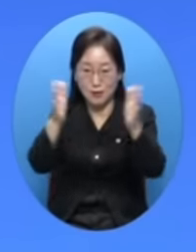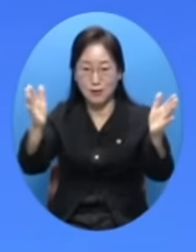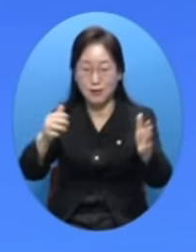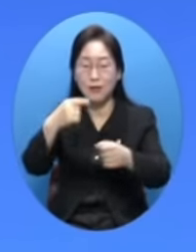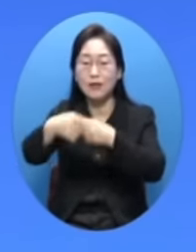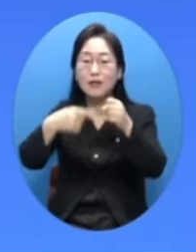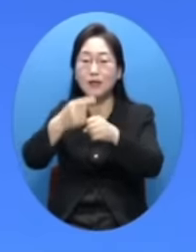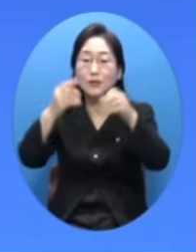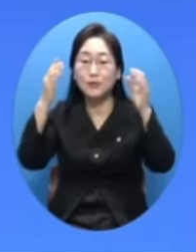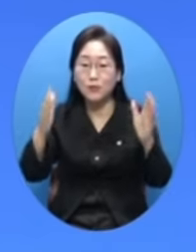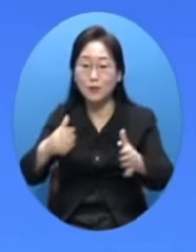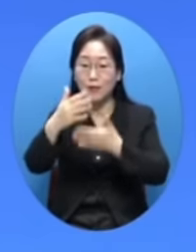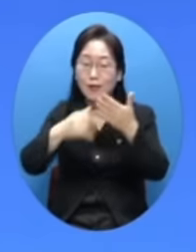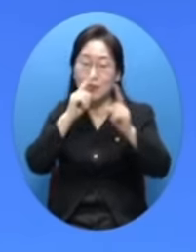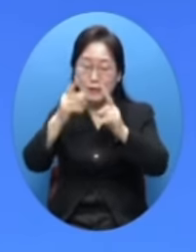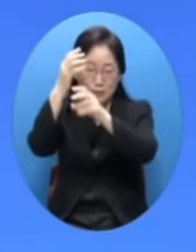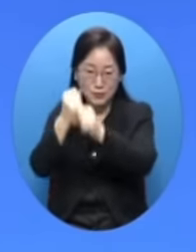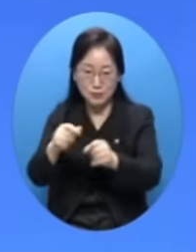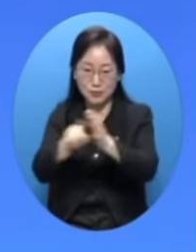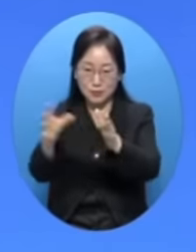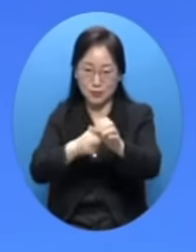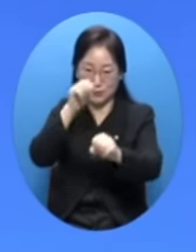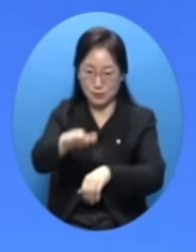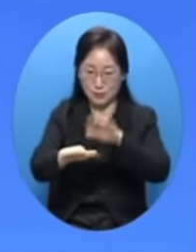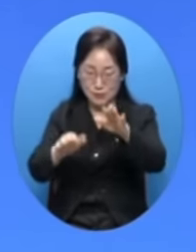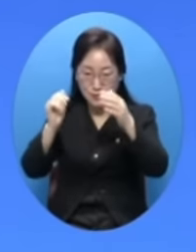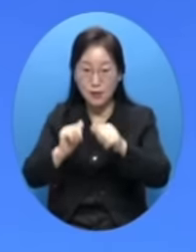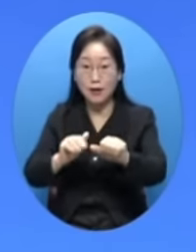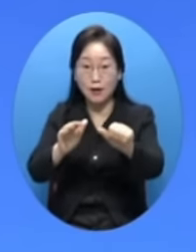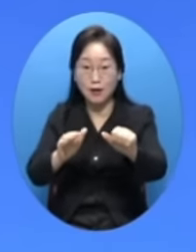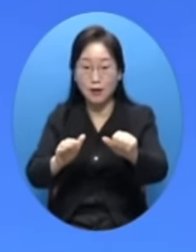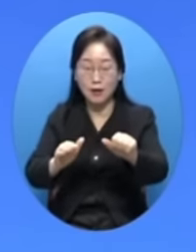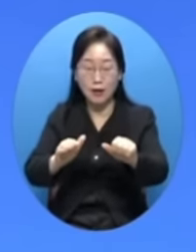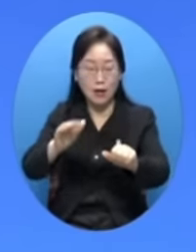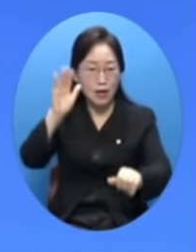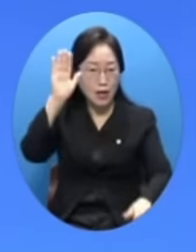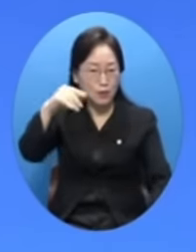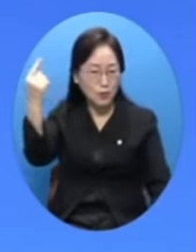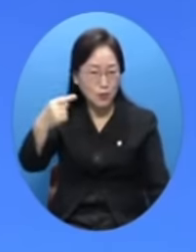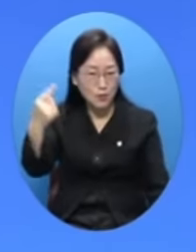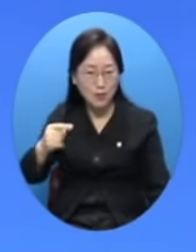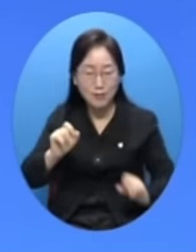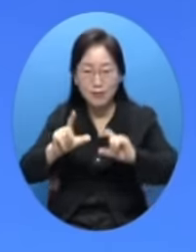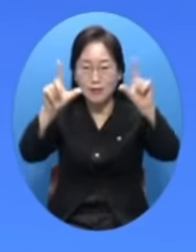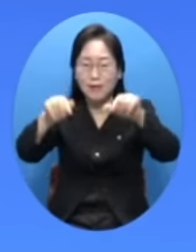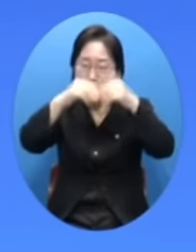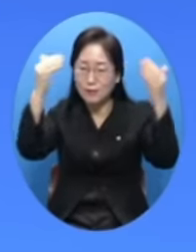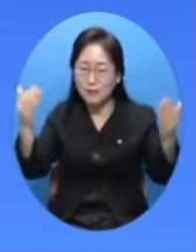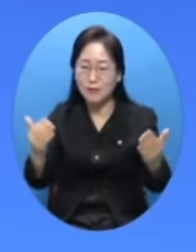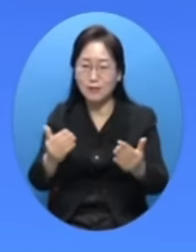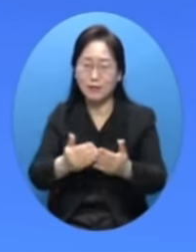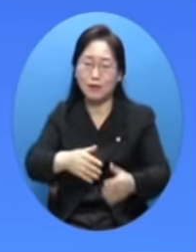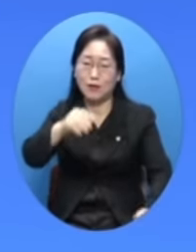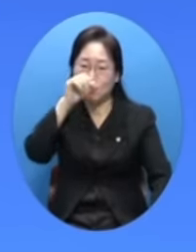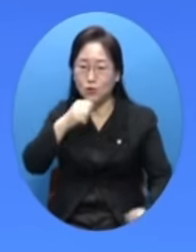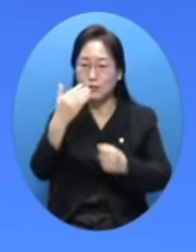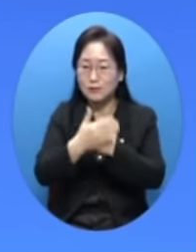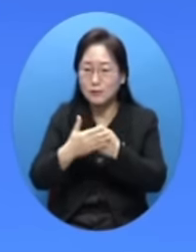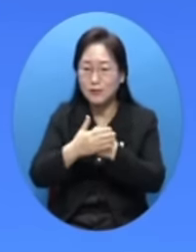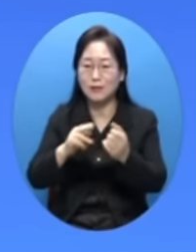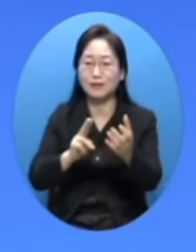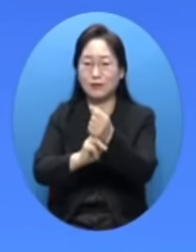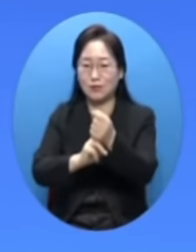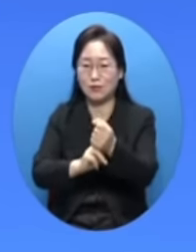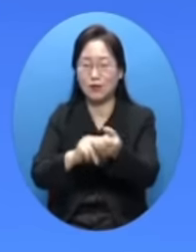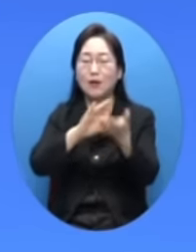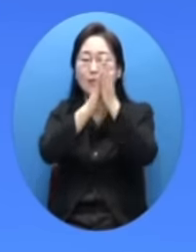우리가 말씀 붙잡고 믿음으로 전자 나가면 다고는 날들이 우리에게 주시는 은혜 적의 날들로